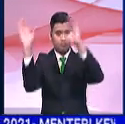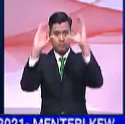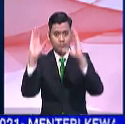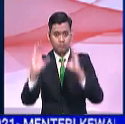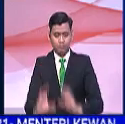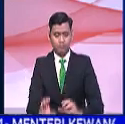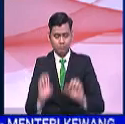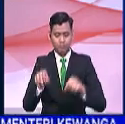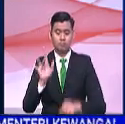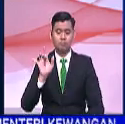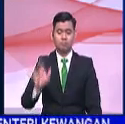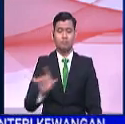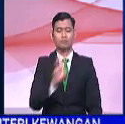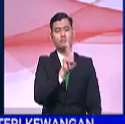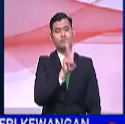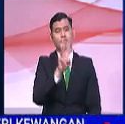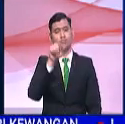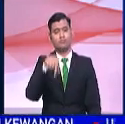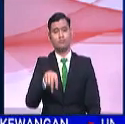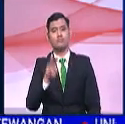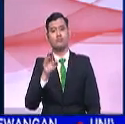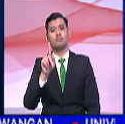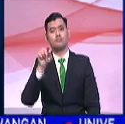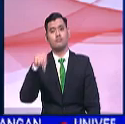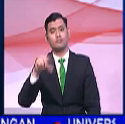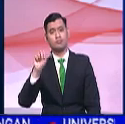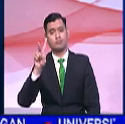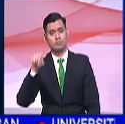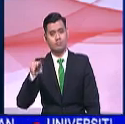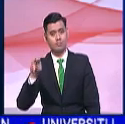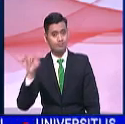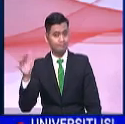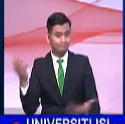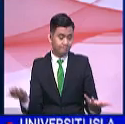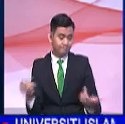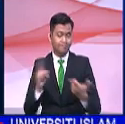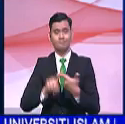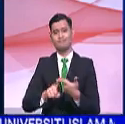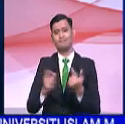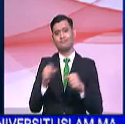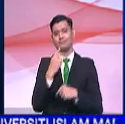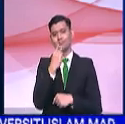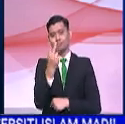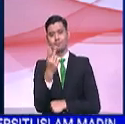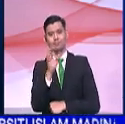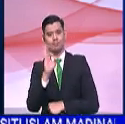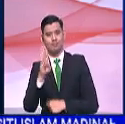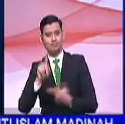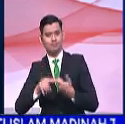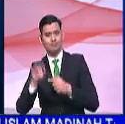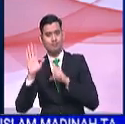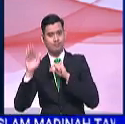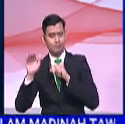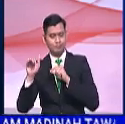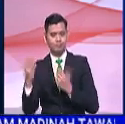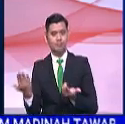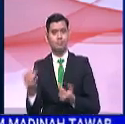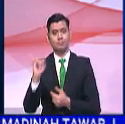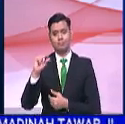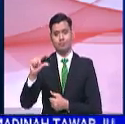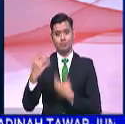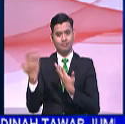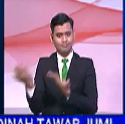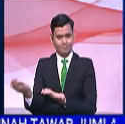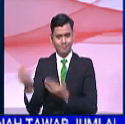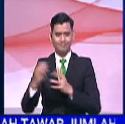layari laman sesawang kami di www.met.gov.m atau menerusi laman sosial media kami seperti yang telah